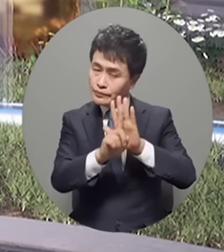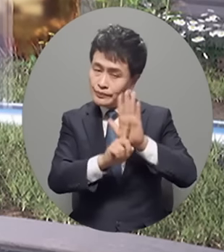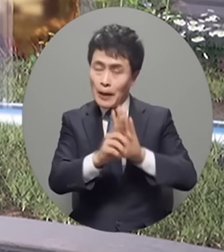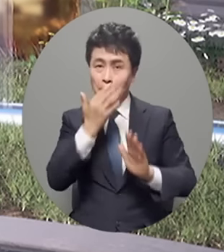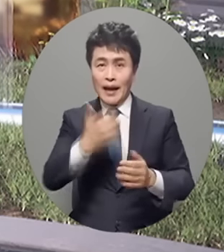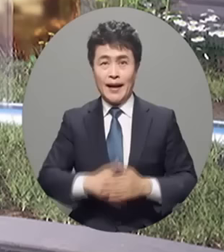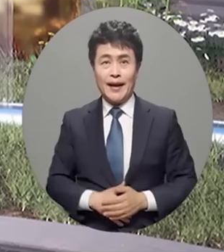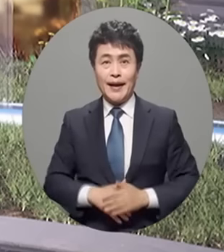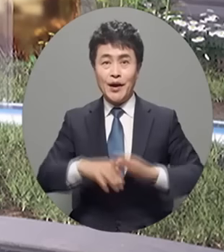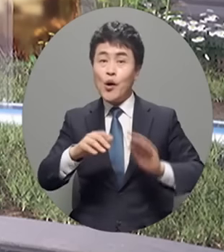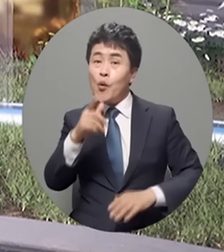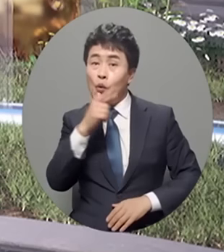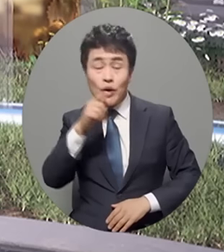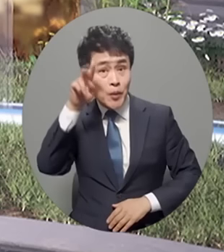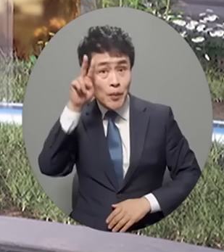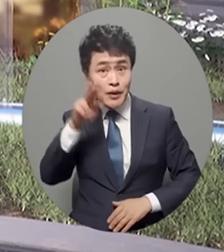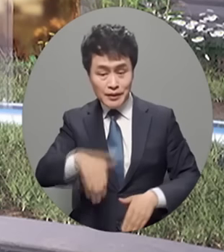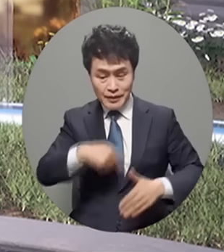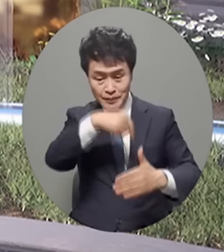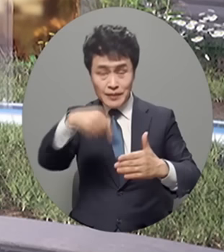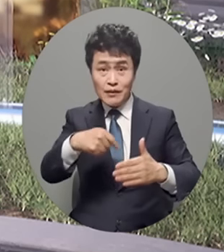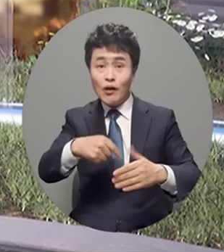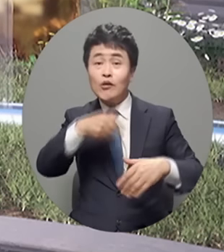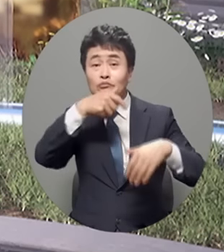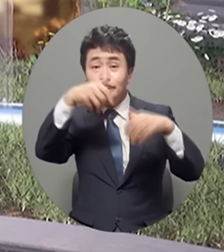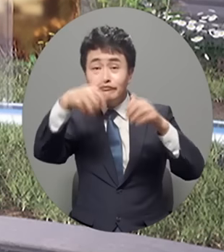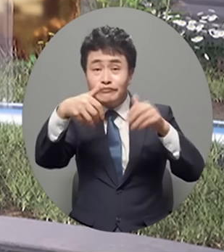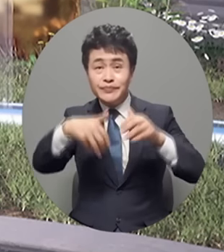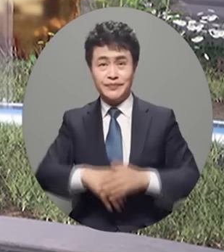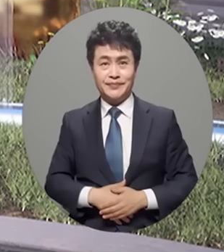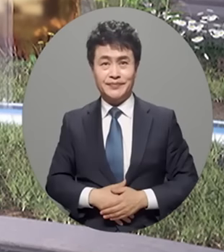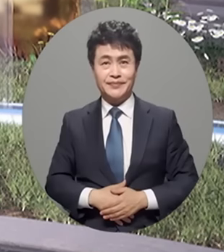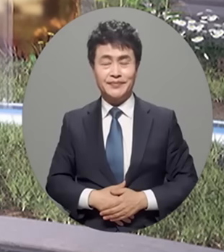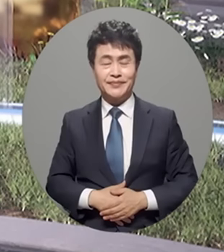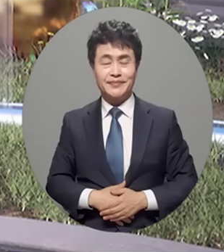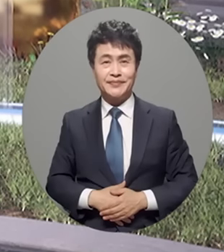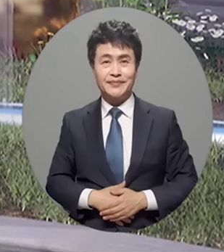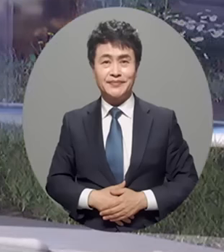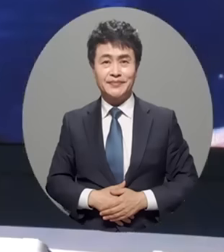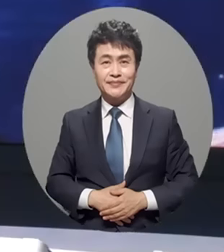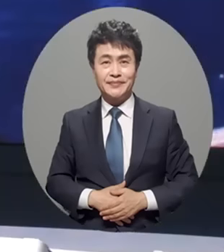머물겠습니다. 월요일인 모레는 남부 내륙에 소나기 예보가 나와 있습니다. 날씨였습니다.